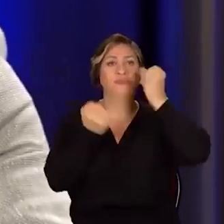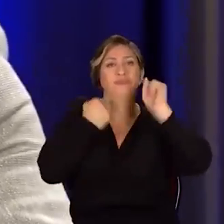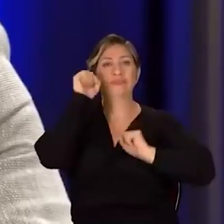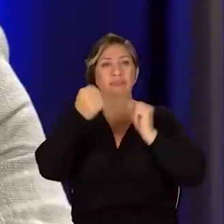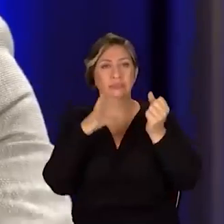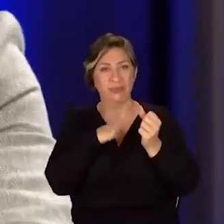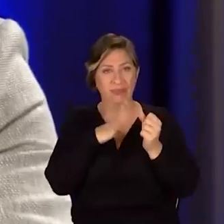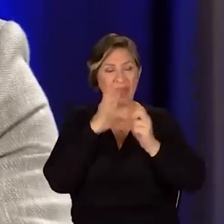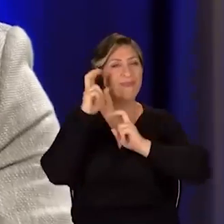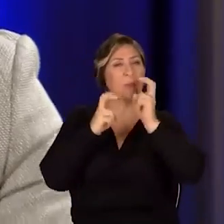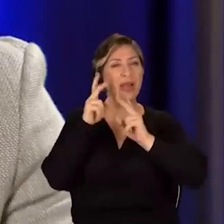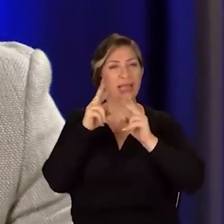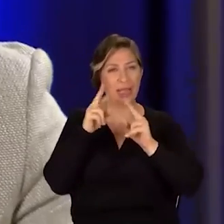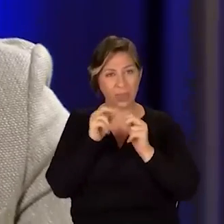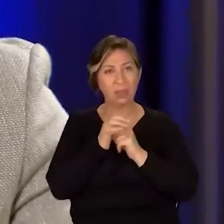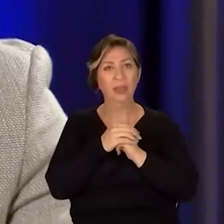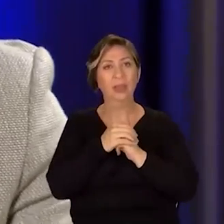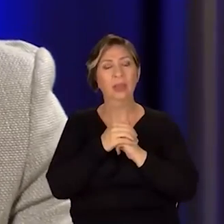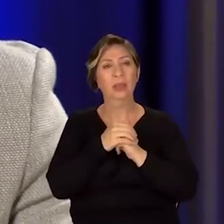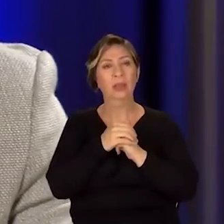daha homo sapiensler olaraktan